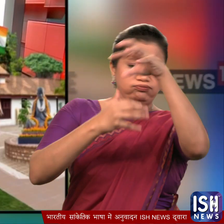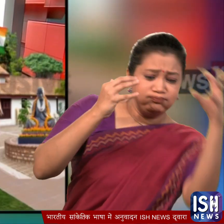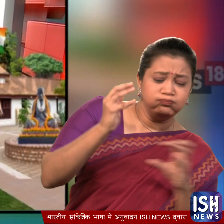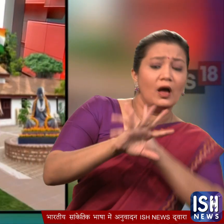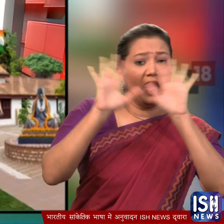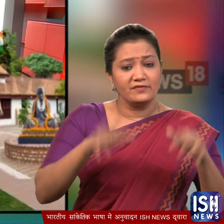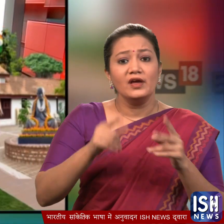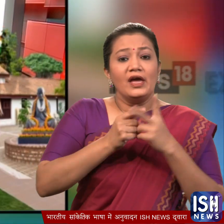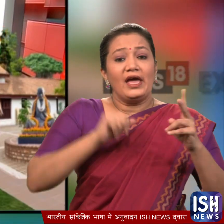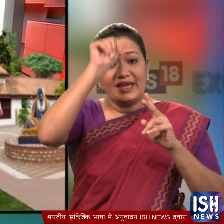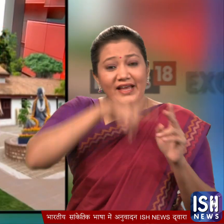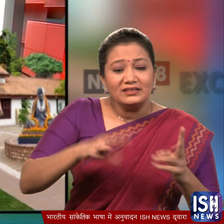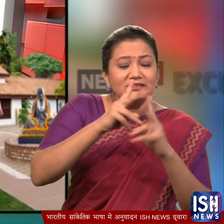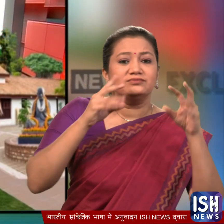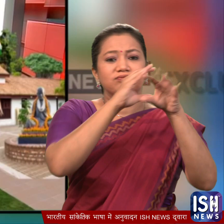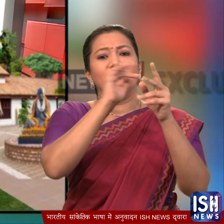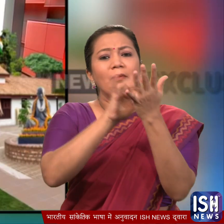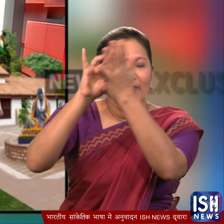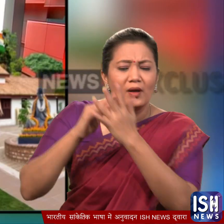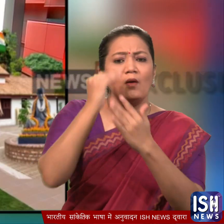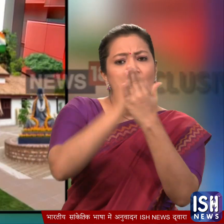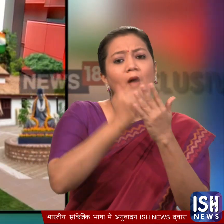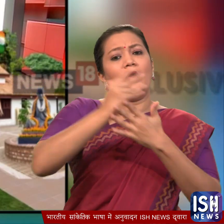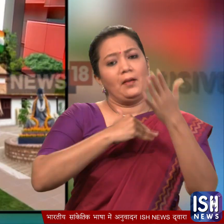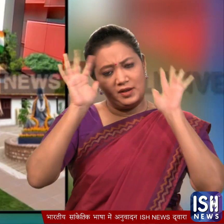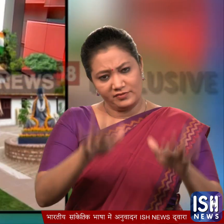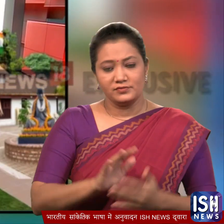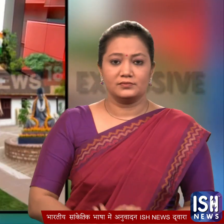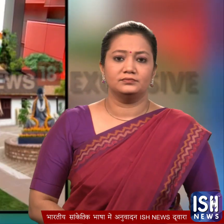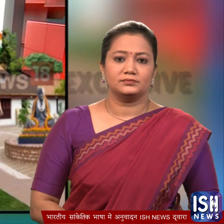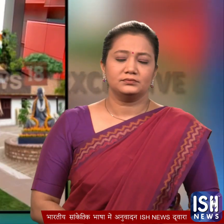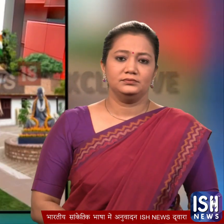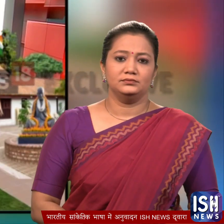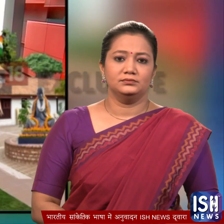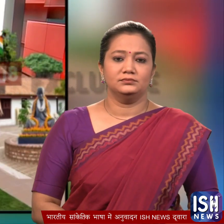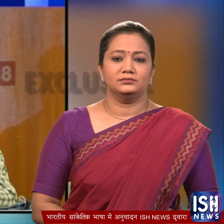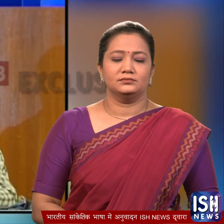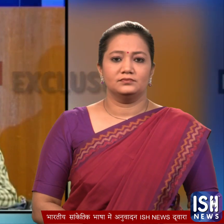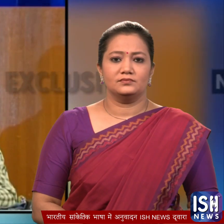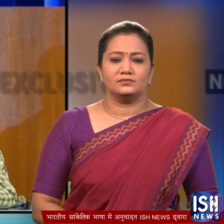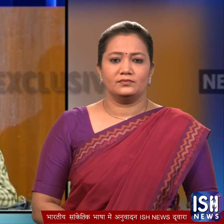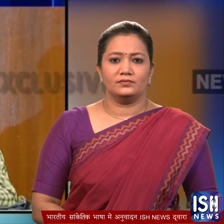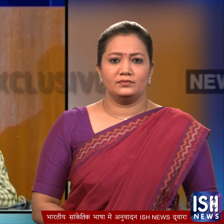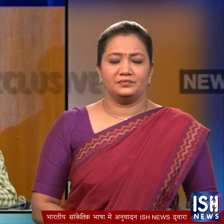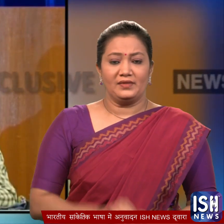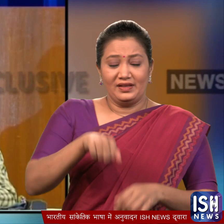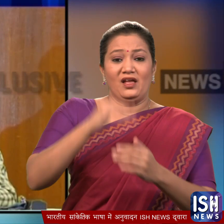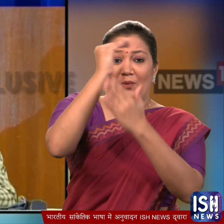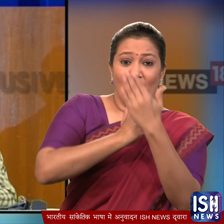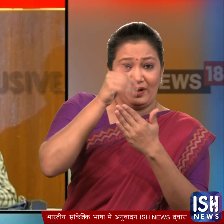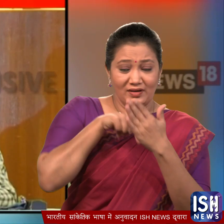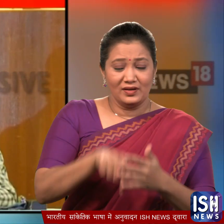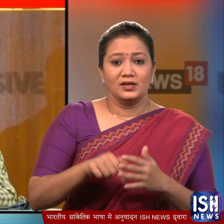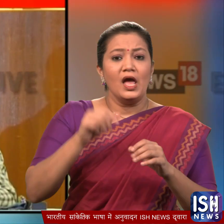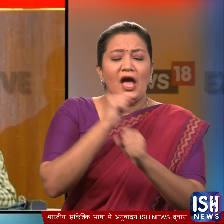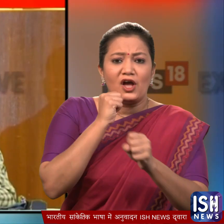में भारत के जितने भी दूतावास हैं, वहां अलग अलग वक्त पर कार्यक्रम आयोजित किए जाएंगे। इस पूरे महोत्सव